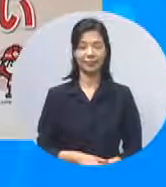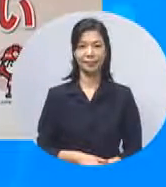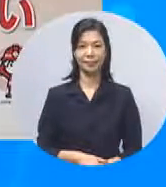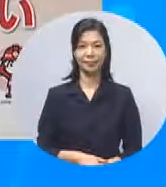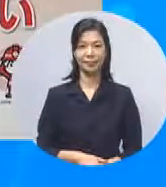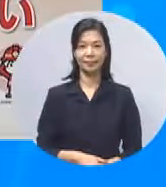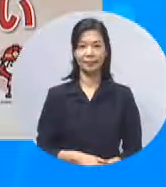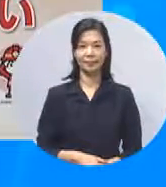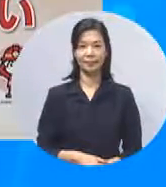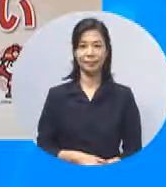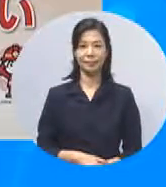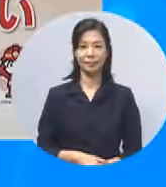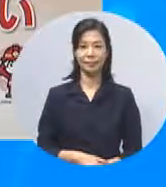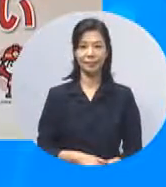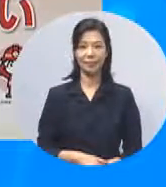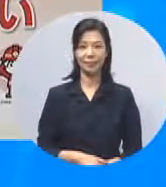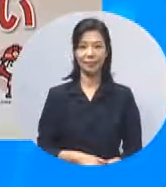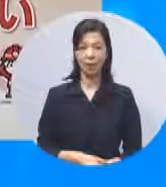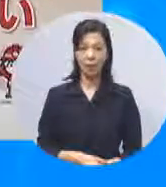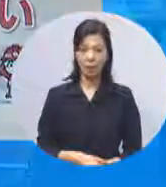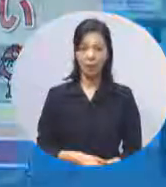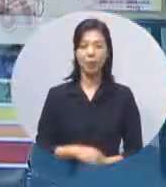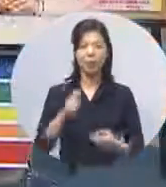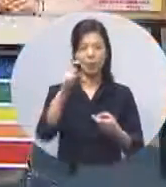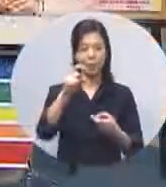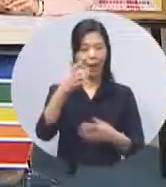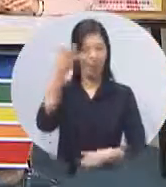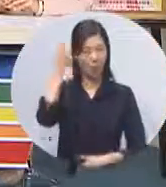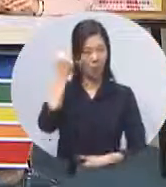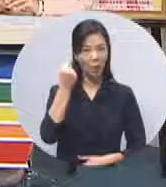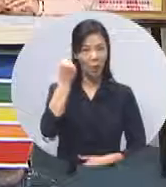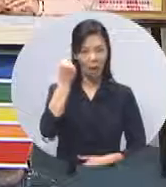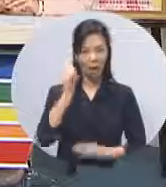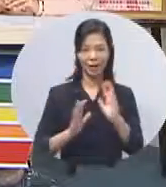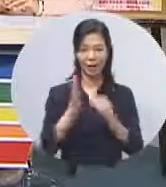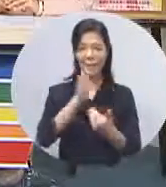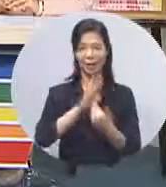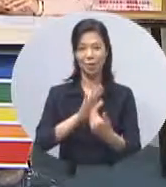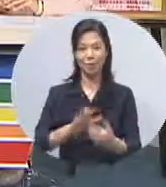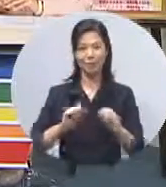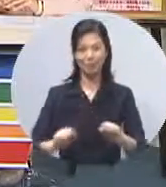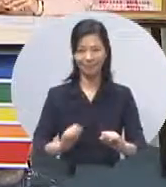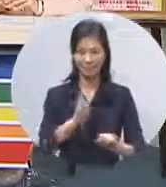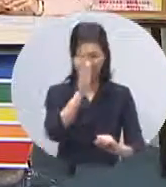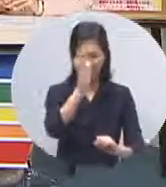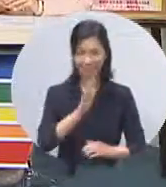離れないです。この標語を合言葉に火災予防に努めましょう。